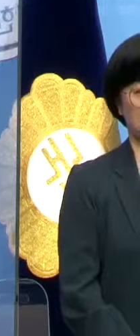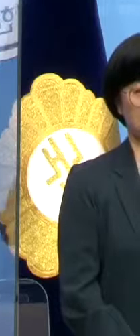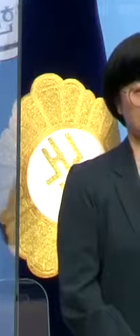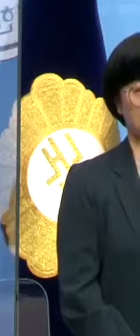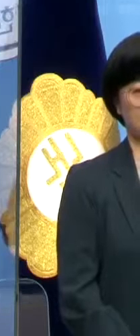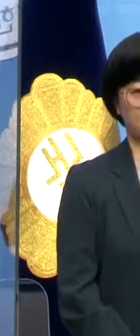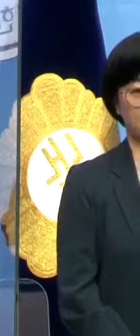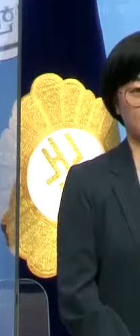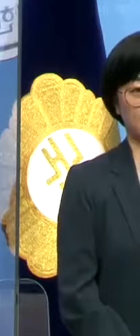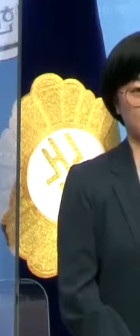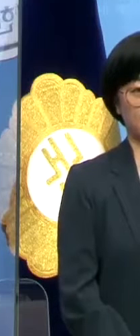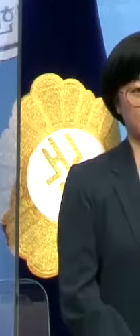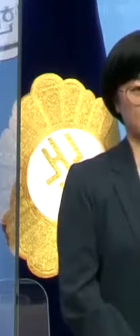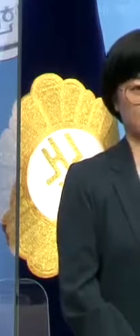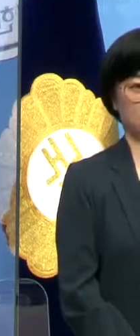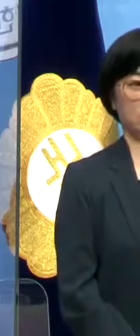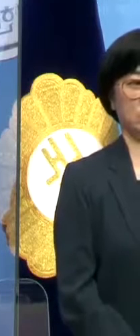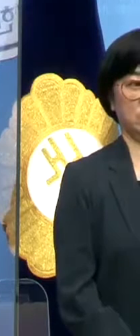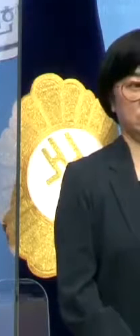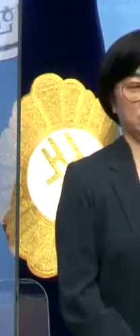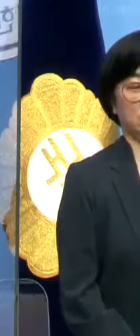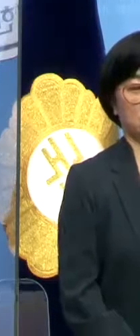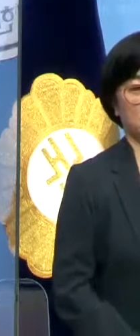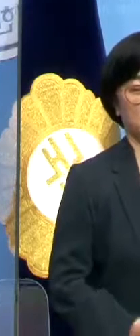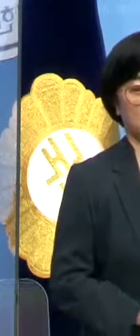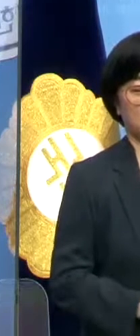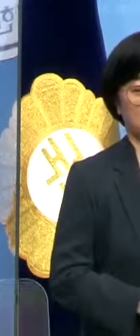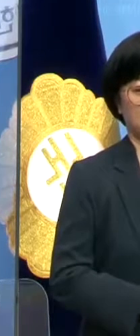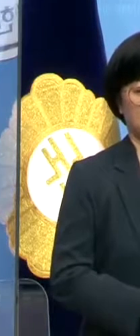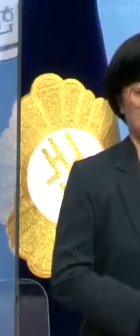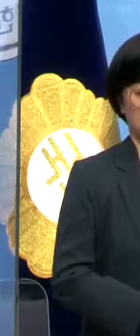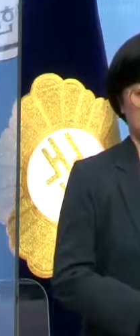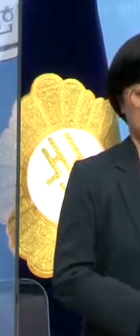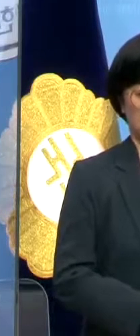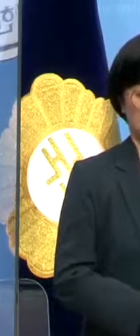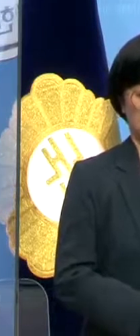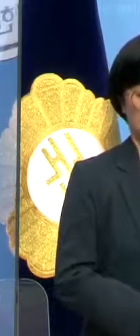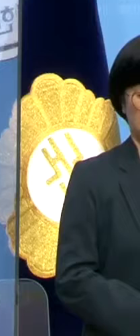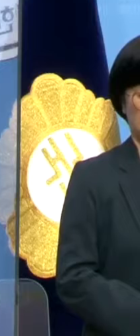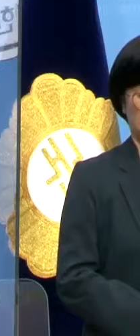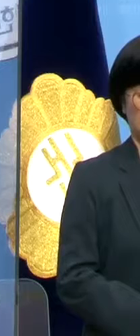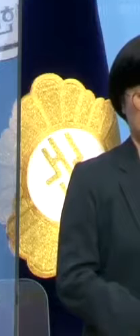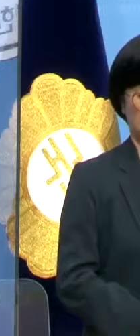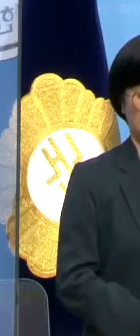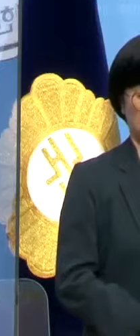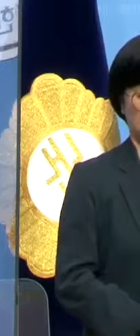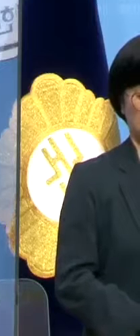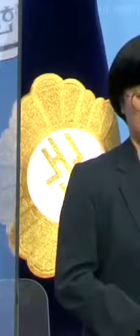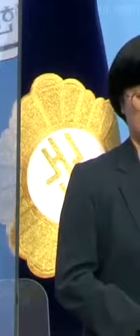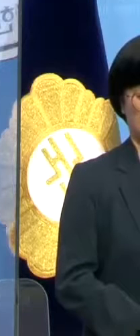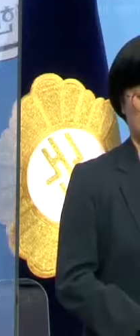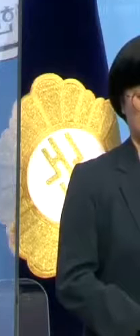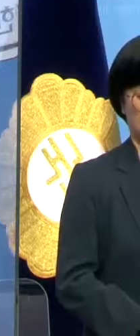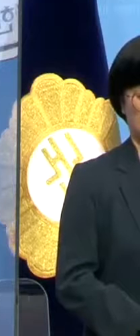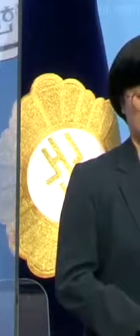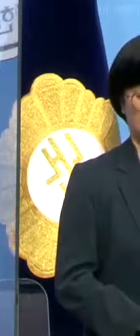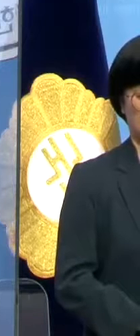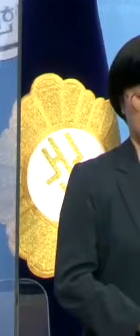latin 와 크리스 아이 스 터 네 뭐 밑에 2 루쉰 빨어 wsus